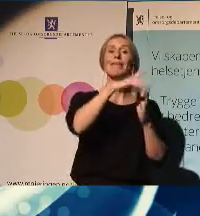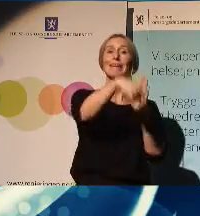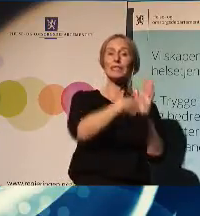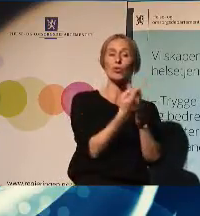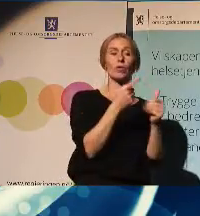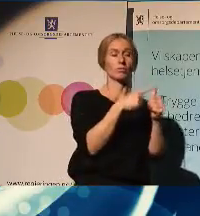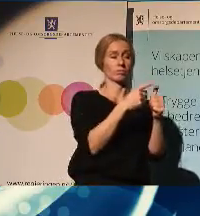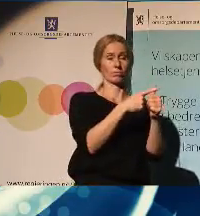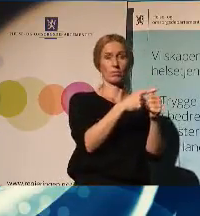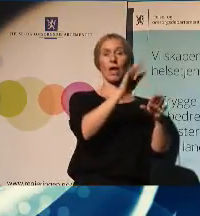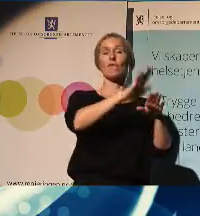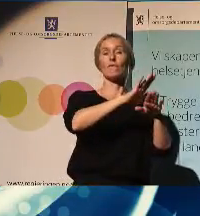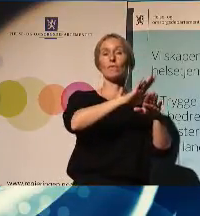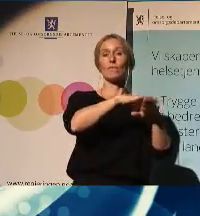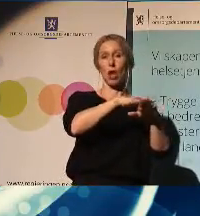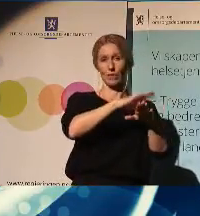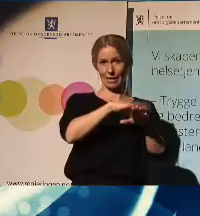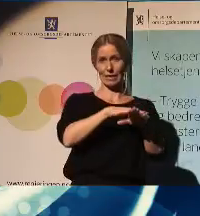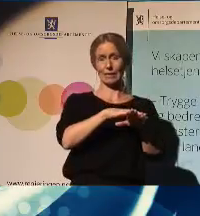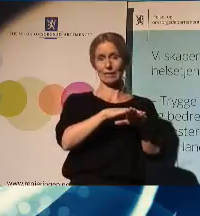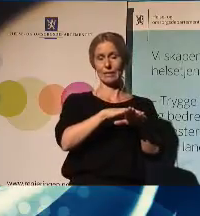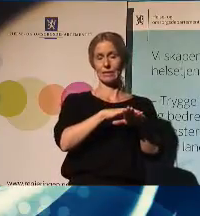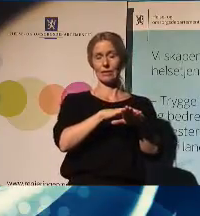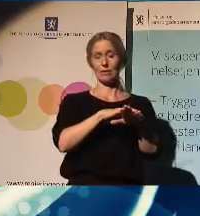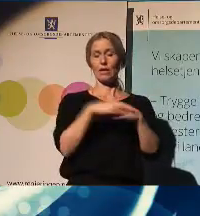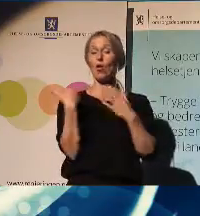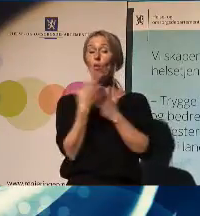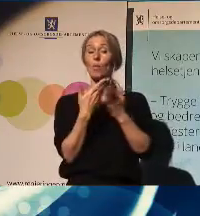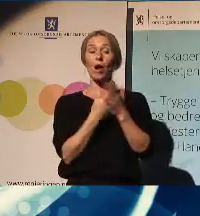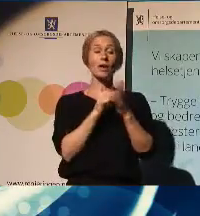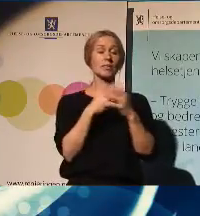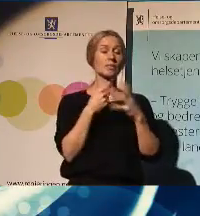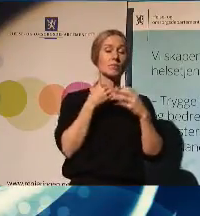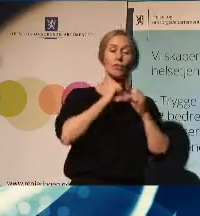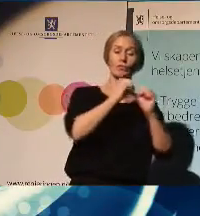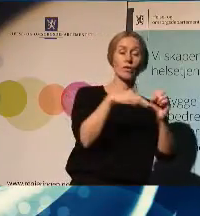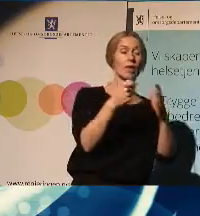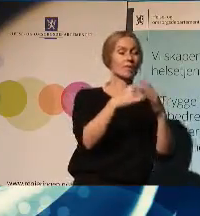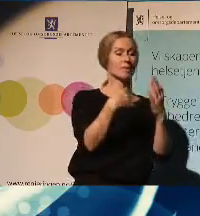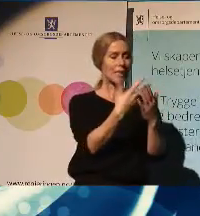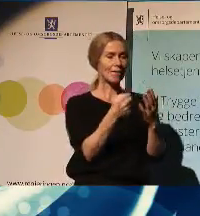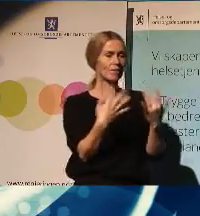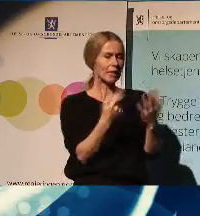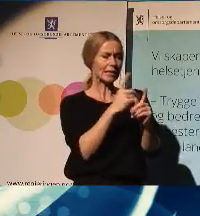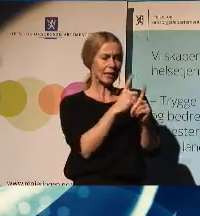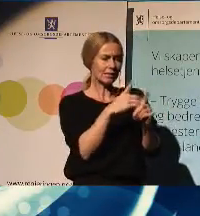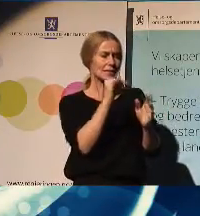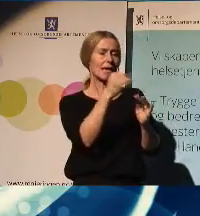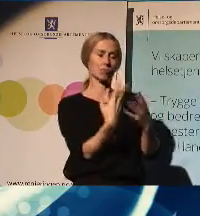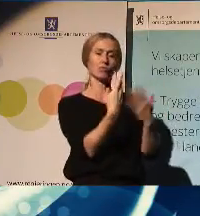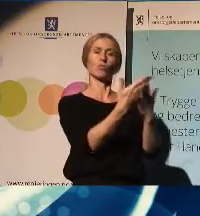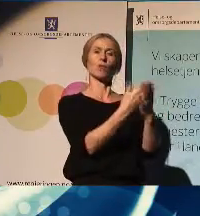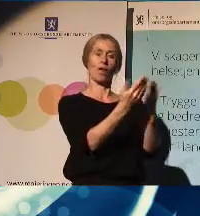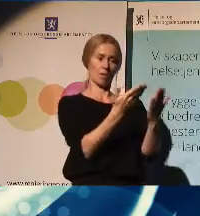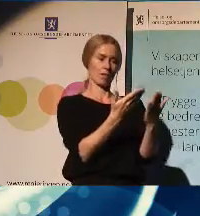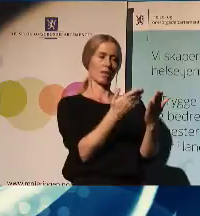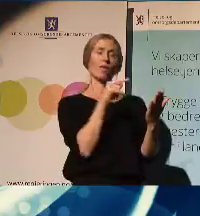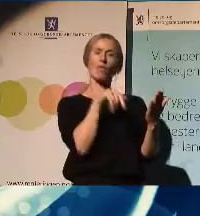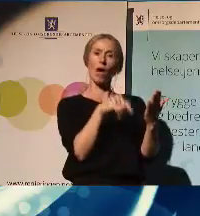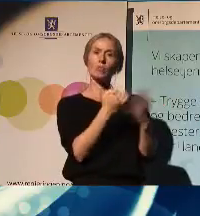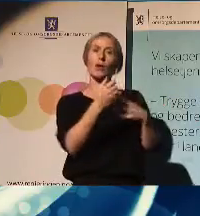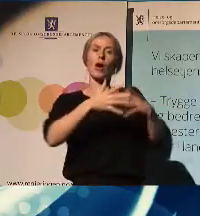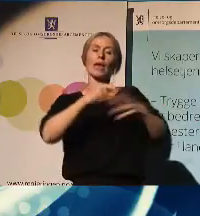planlegging. Når oppgaven som skal utføres er identifisert, så skal du lage en plan eller en rutine som du tror kan